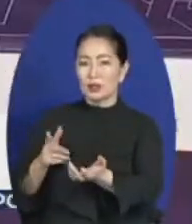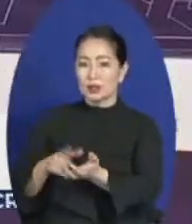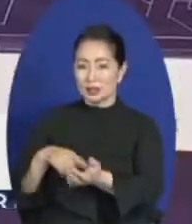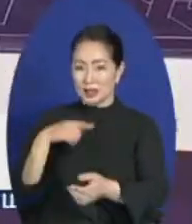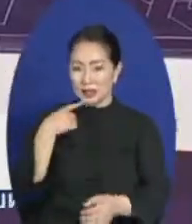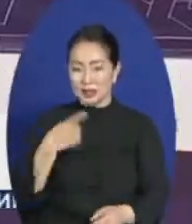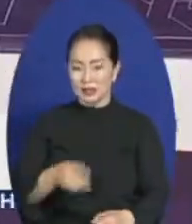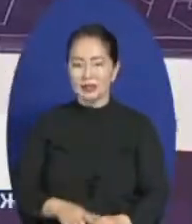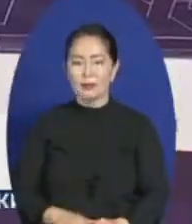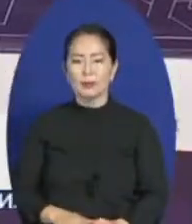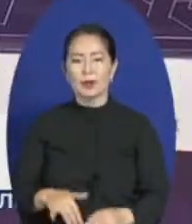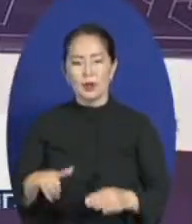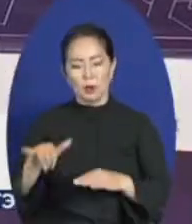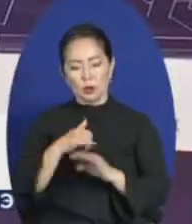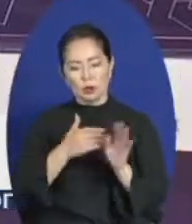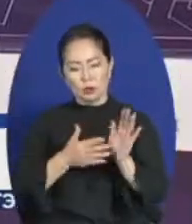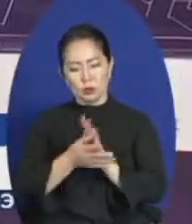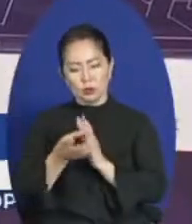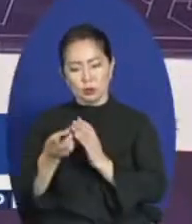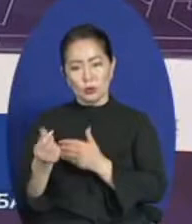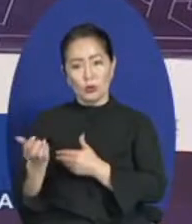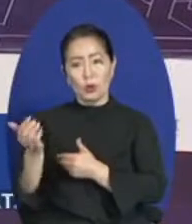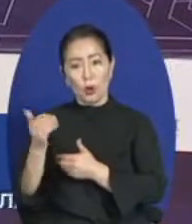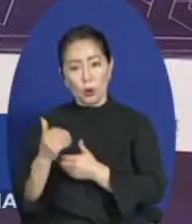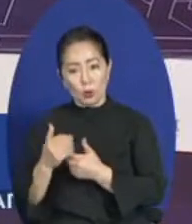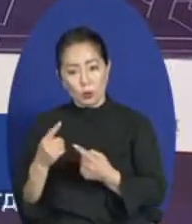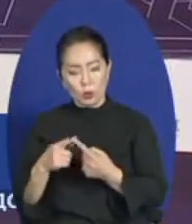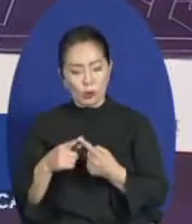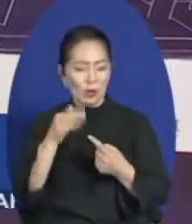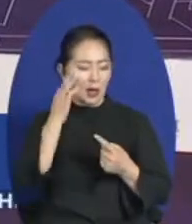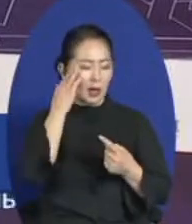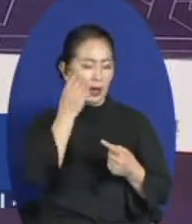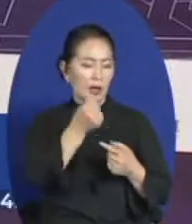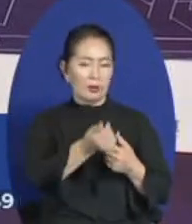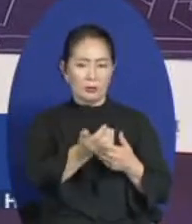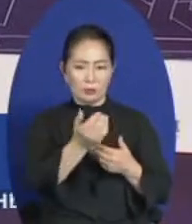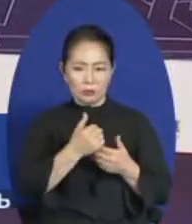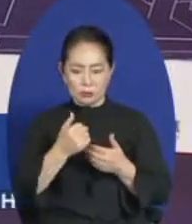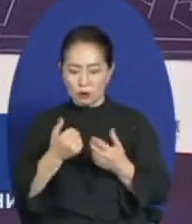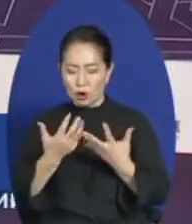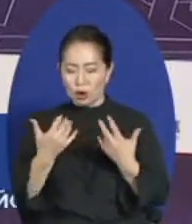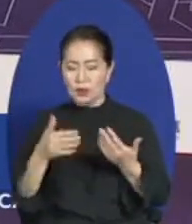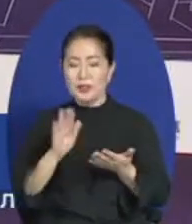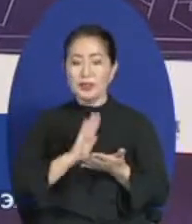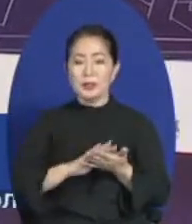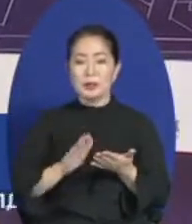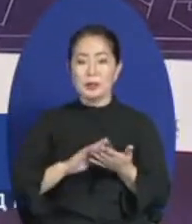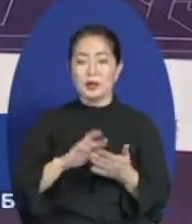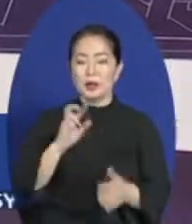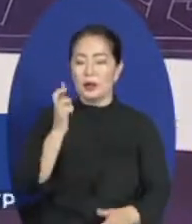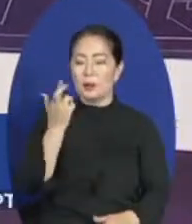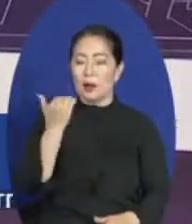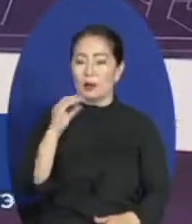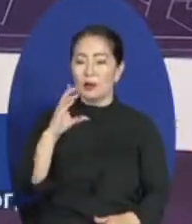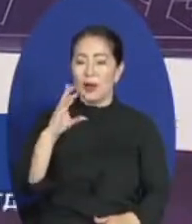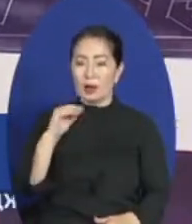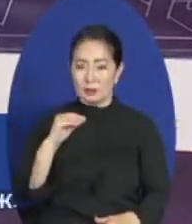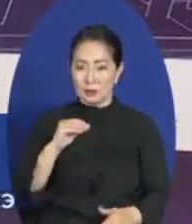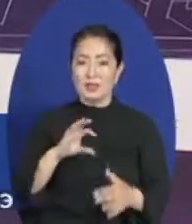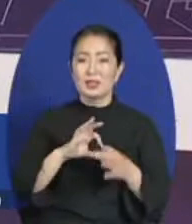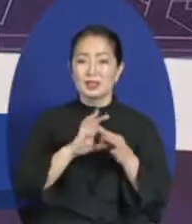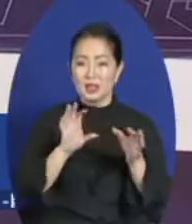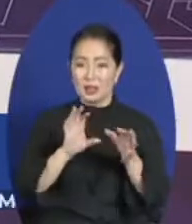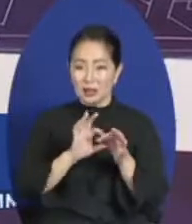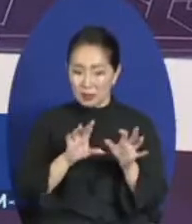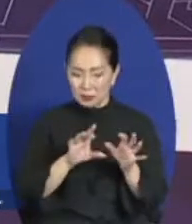хэллээ. Улсын төсвийн хөрөнгө оруулалт юм уу, гадны зээл тусламжаар одоо бид олон цэвэрлэг байгууламж за барьж ашиглалтанд оруулж байна. Тэнд ажиллах боловсон